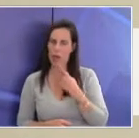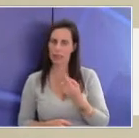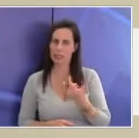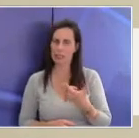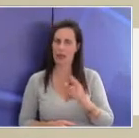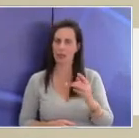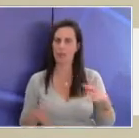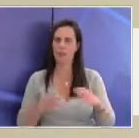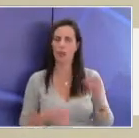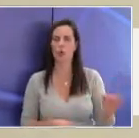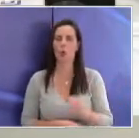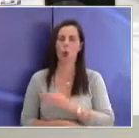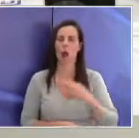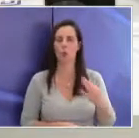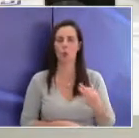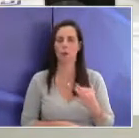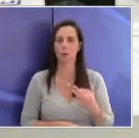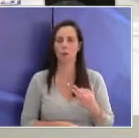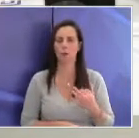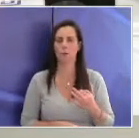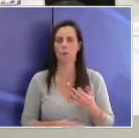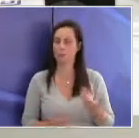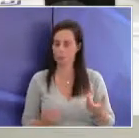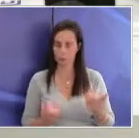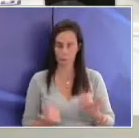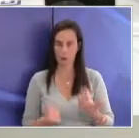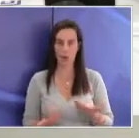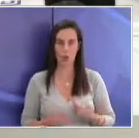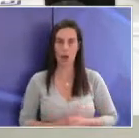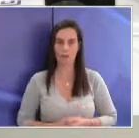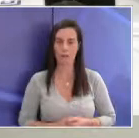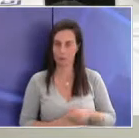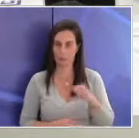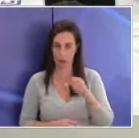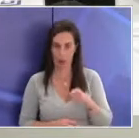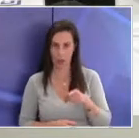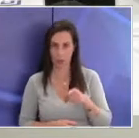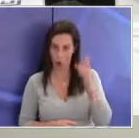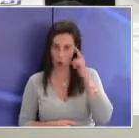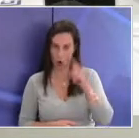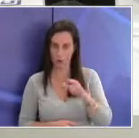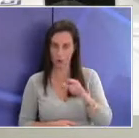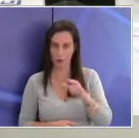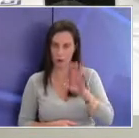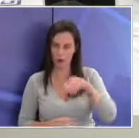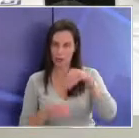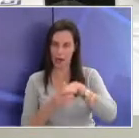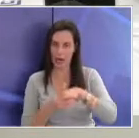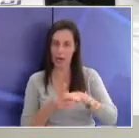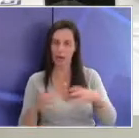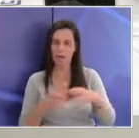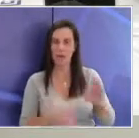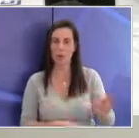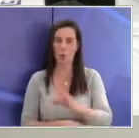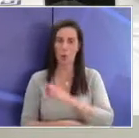קצת על כולנו, המפלגה שהצטרפת אליה. לערב הבחירות האחרונות, אתה חושב שתהיה חלק מהרשימה שלה?